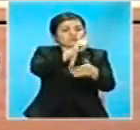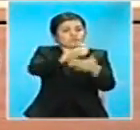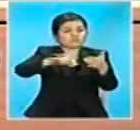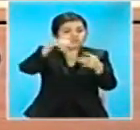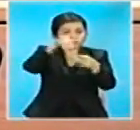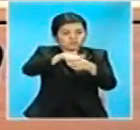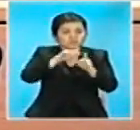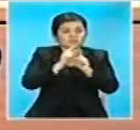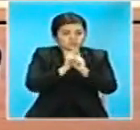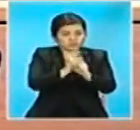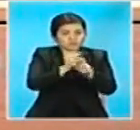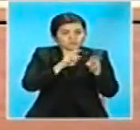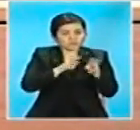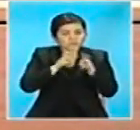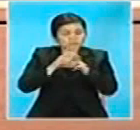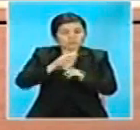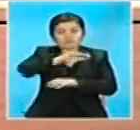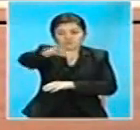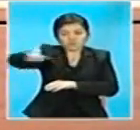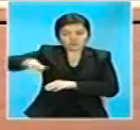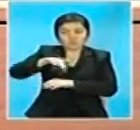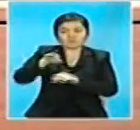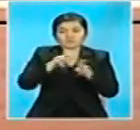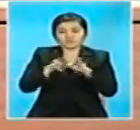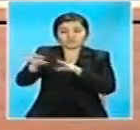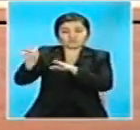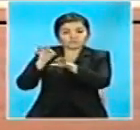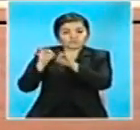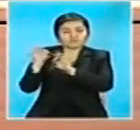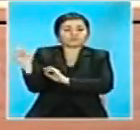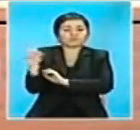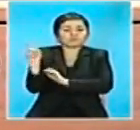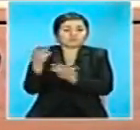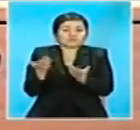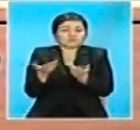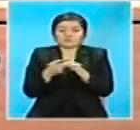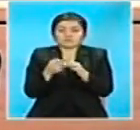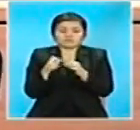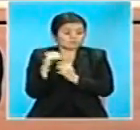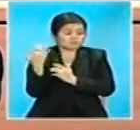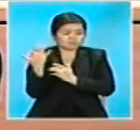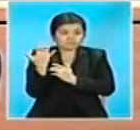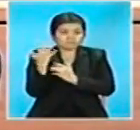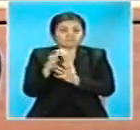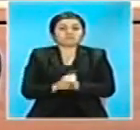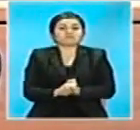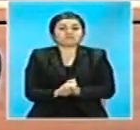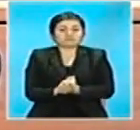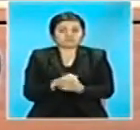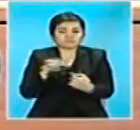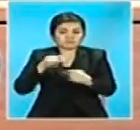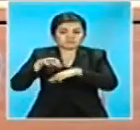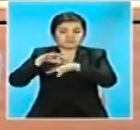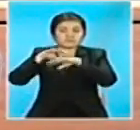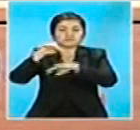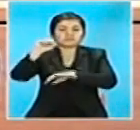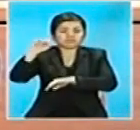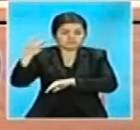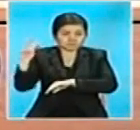หรือจะแต่งตั้งทั้งหมดเลยนะครับผมก็ไม่เกี่ยงนะครับนี่คือที่มาของวุฒิสภ